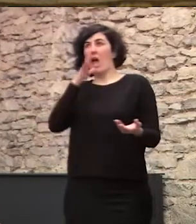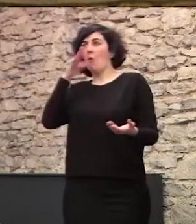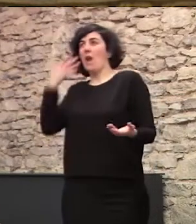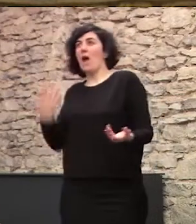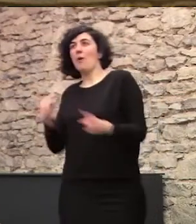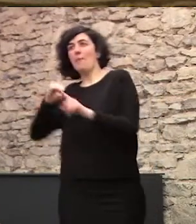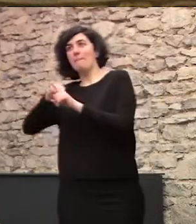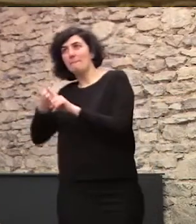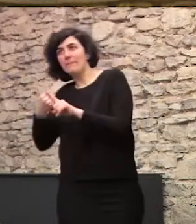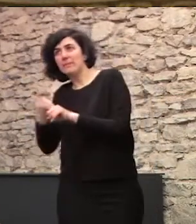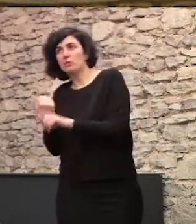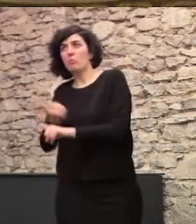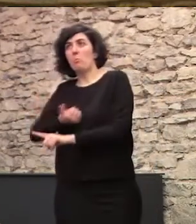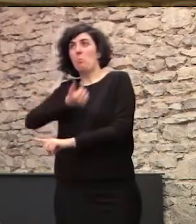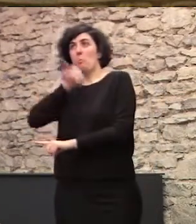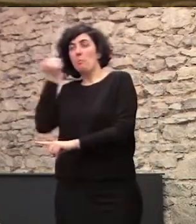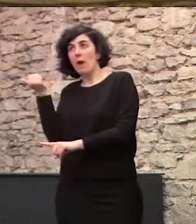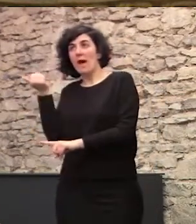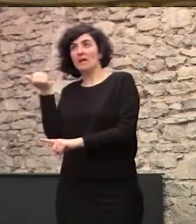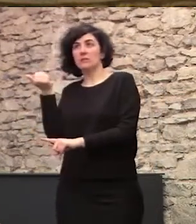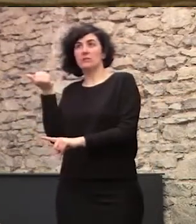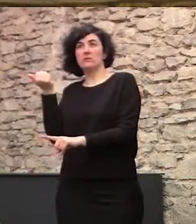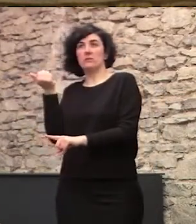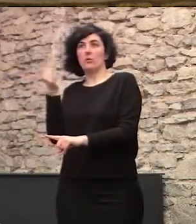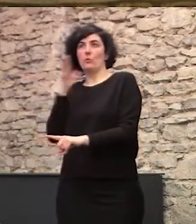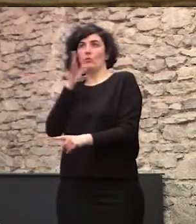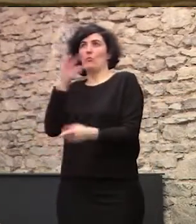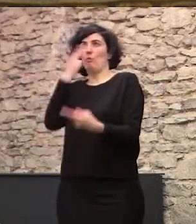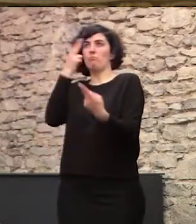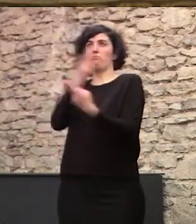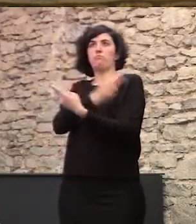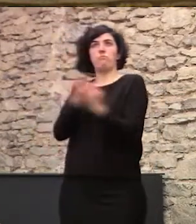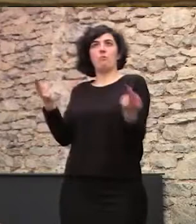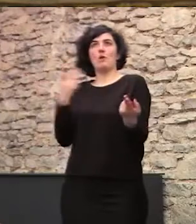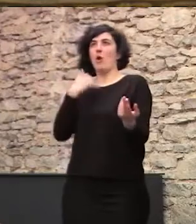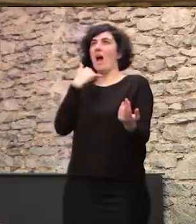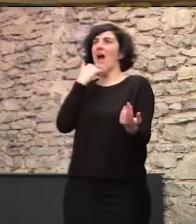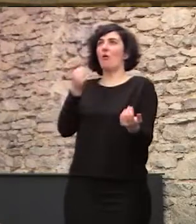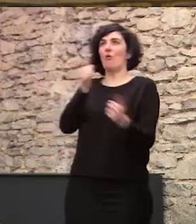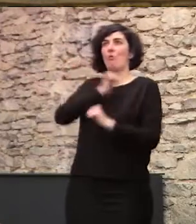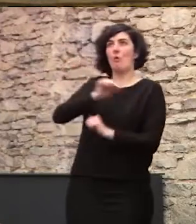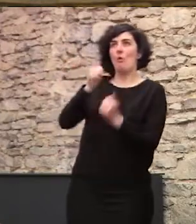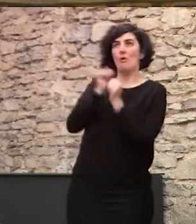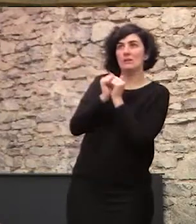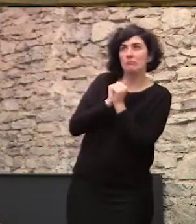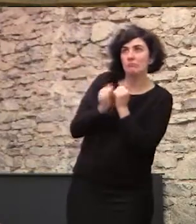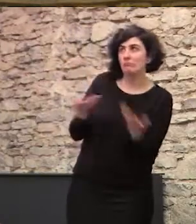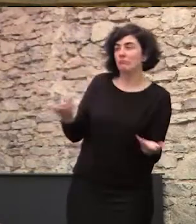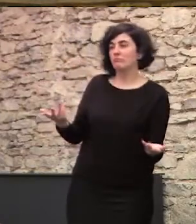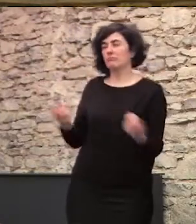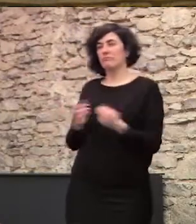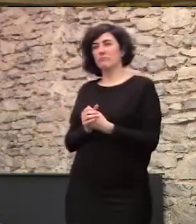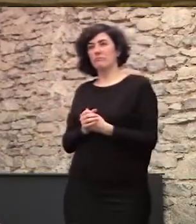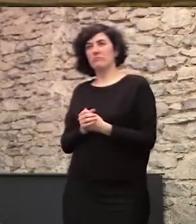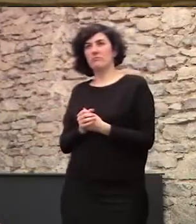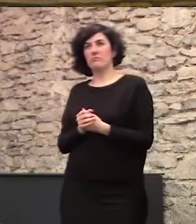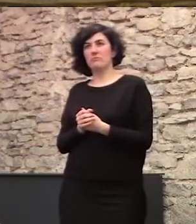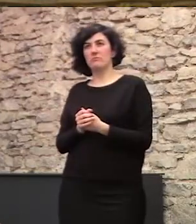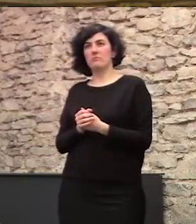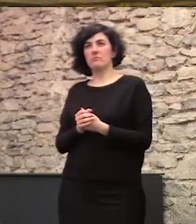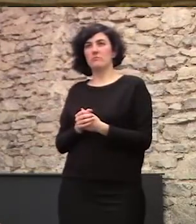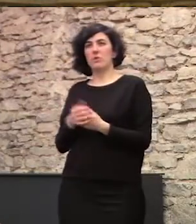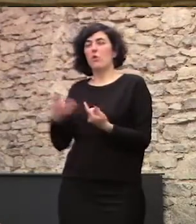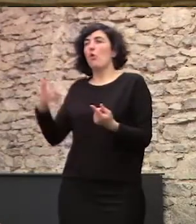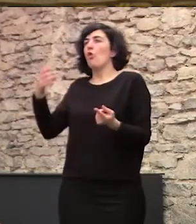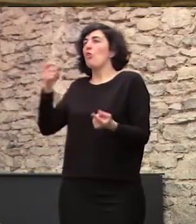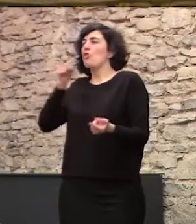zure buruarekiko beste exigentzia bat, edo zerbait sentitu duzu horrela, edo izan da, esan dut hori, zailtasun hori, non kokatzen